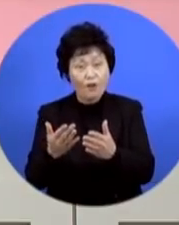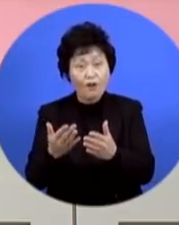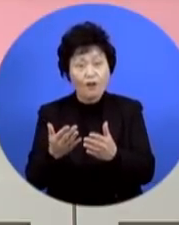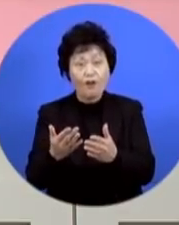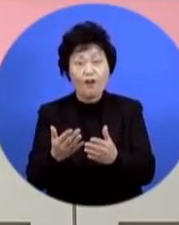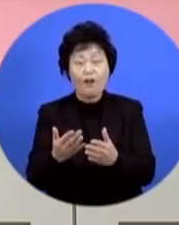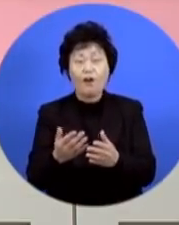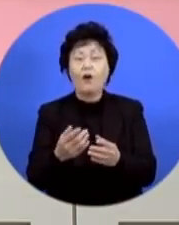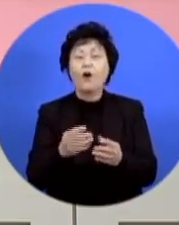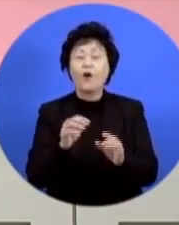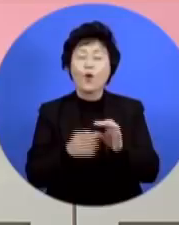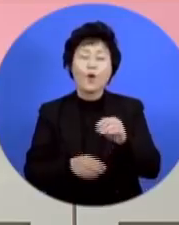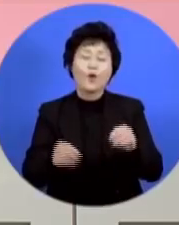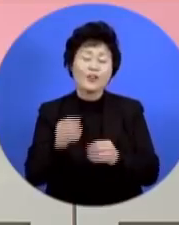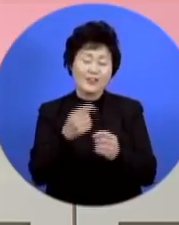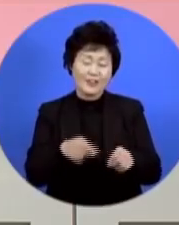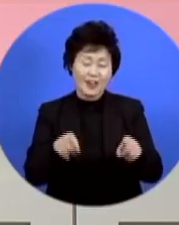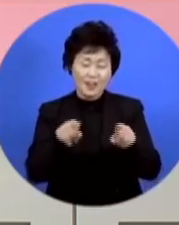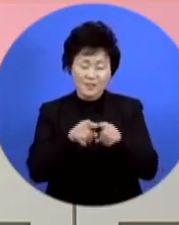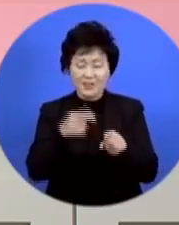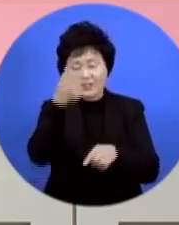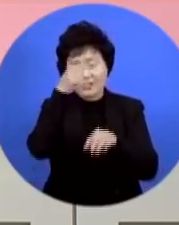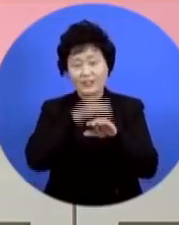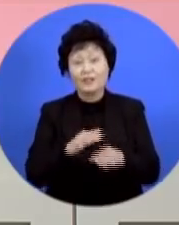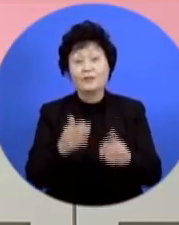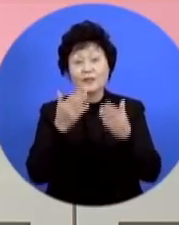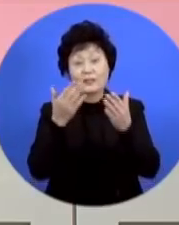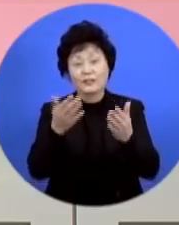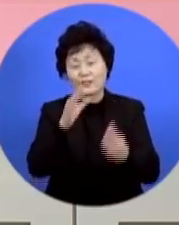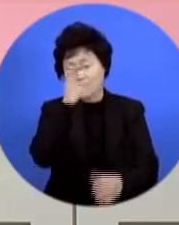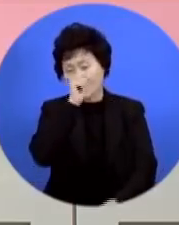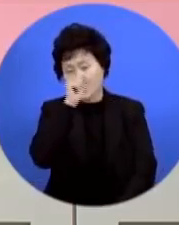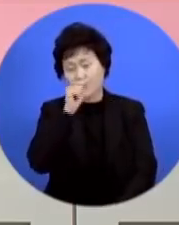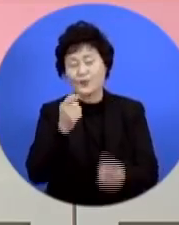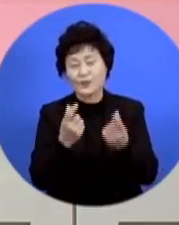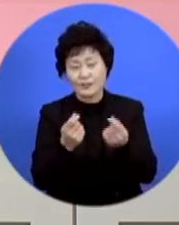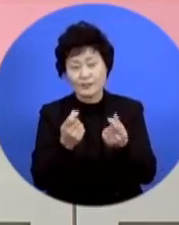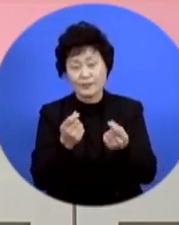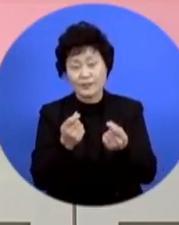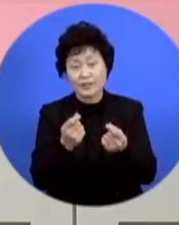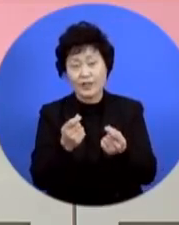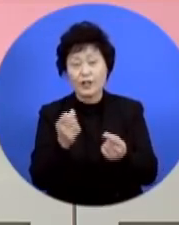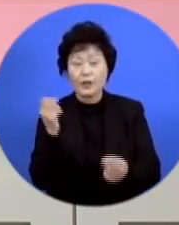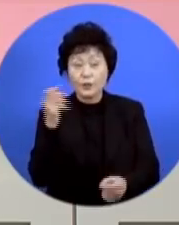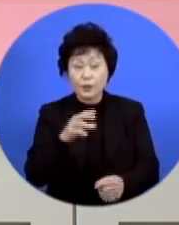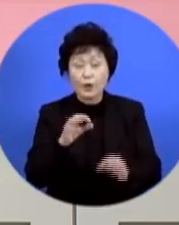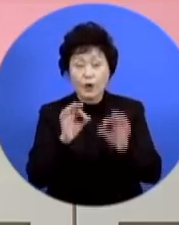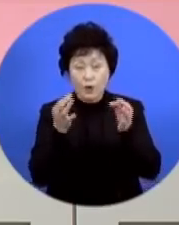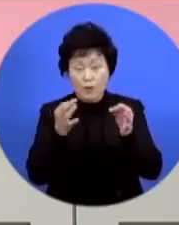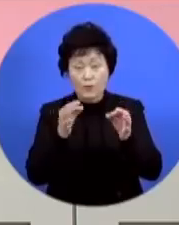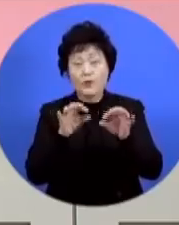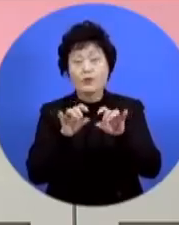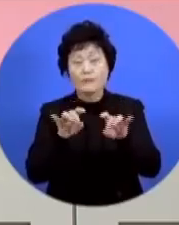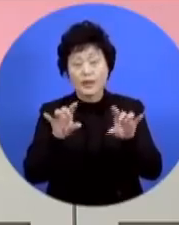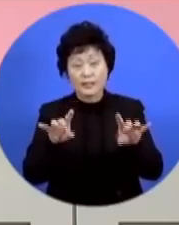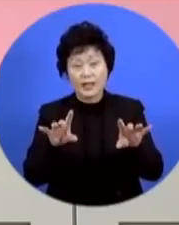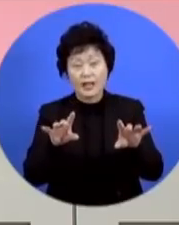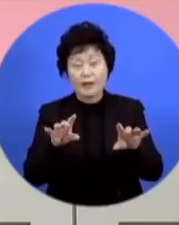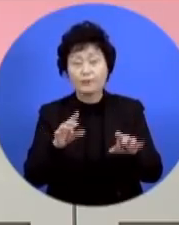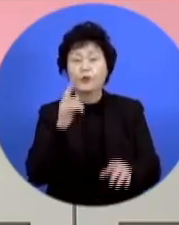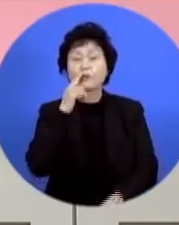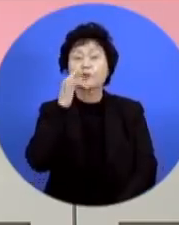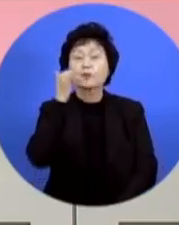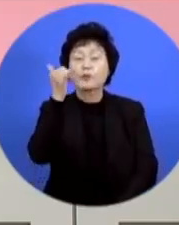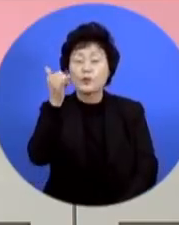그래서 부모님들을 위한 패밀리 부모 학교는 또 금요일 저녁마다 또 쏴줍니다. 우리가 두세 시간씩 네. 전문 교육 전문가들과